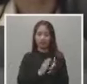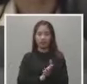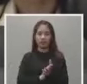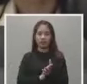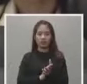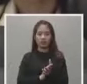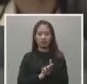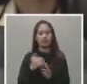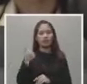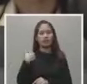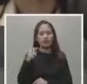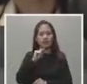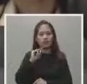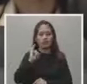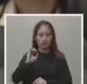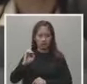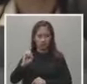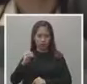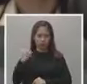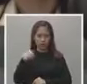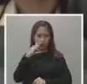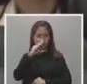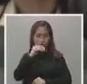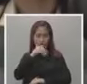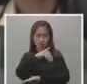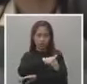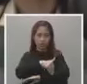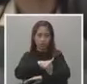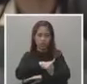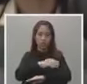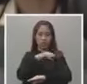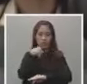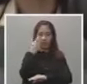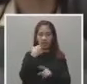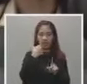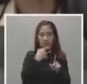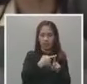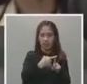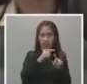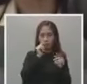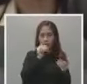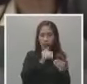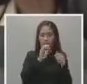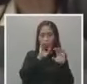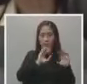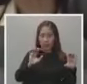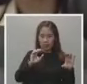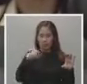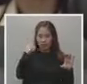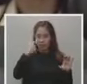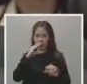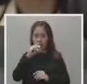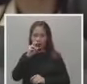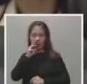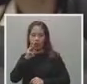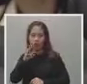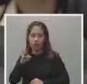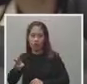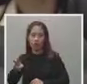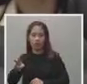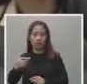ที่ IO เหล่านี้ไปอวยบัญชีผู้ใช้ที่เป็นบวกรัฐบาลและไปคุกคามด้อยค่าแพร่มนทินให้กับบัญชีผู้